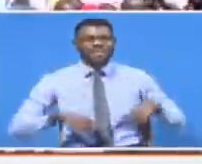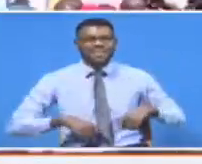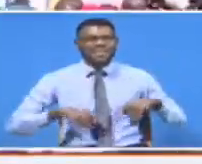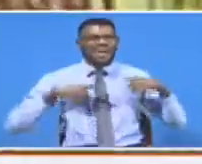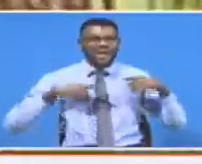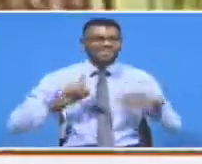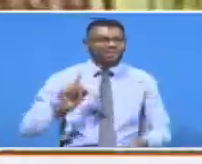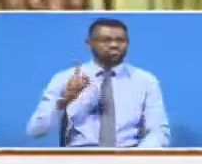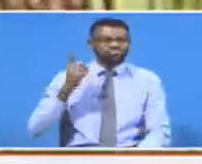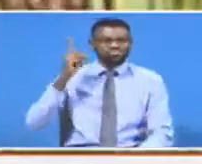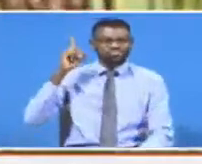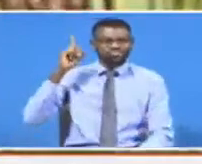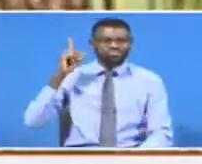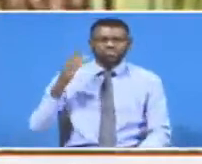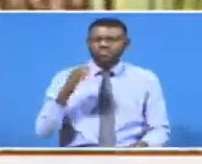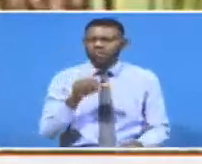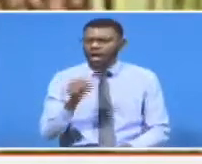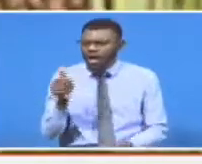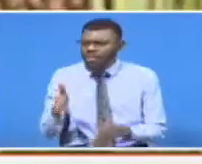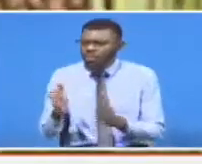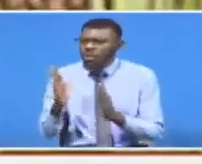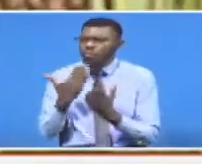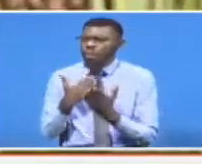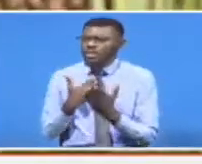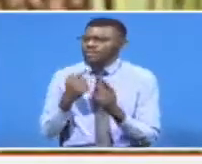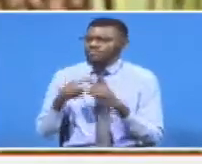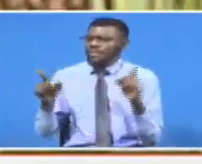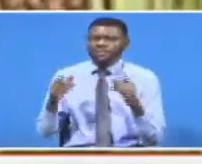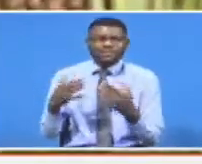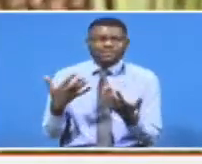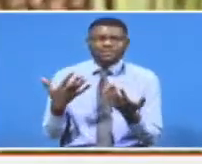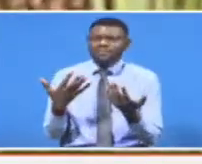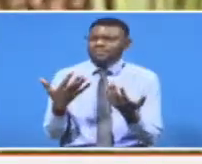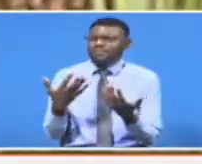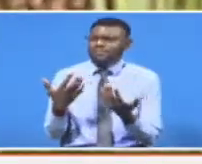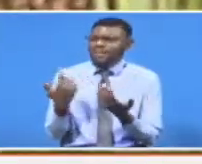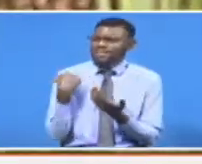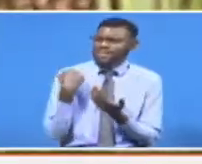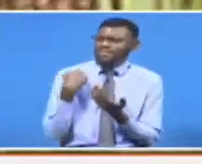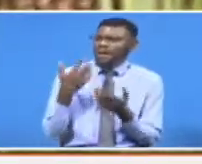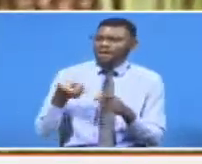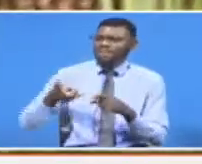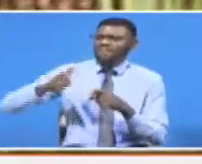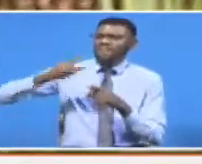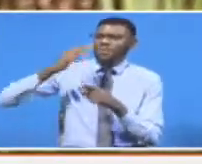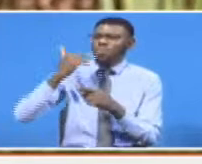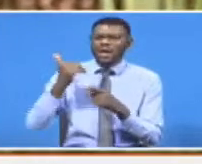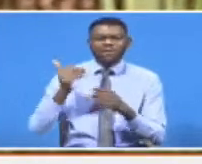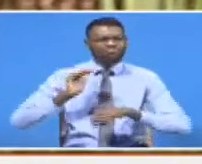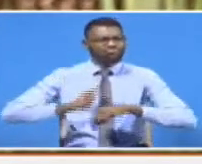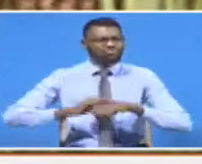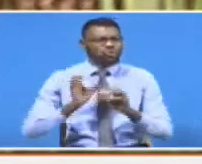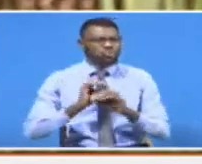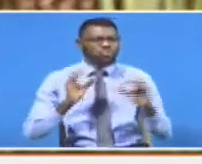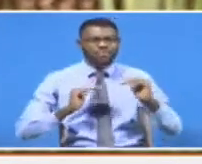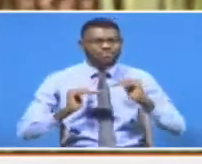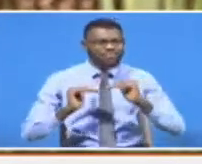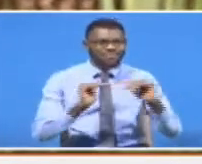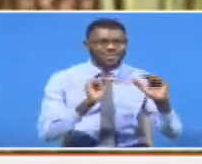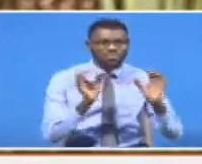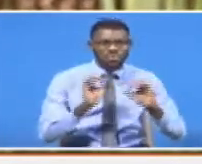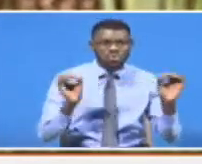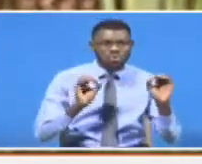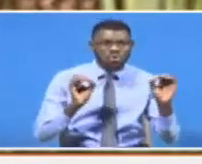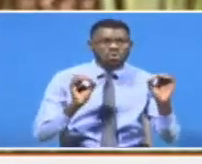You are bringing alternatives and people are bringing numbers. You know, you can't have a conversation with such people. And you see, it's also not fair for Kenya to expect us to